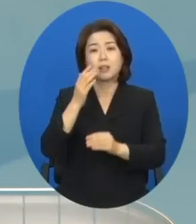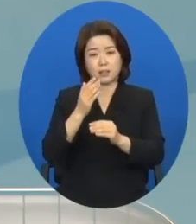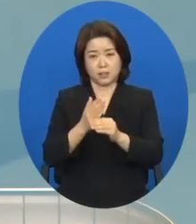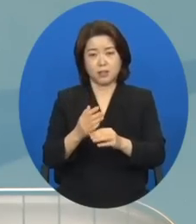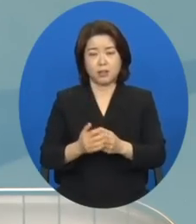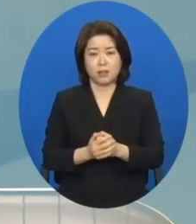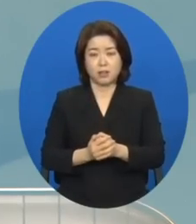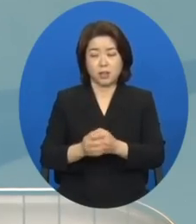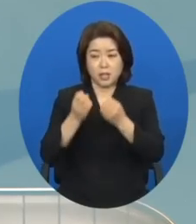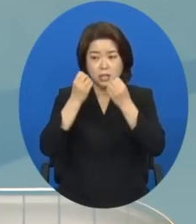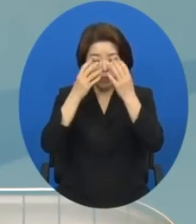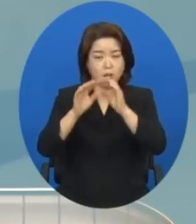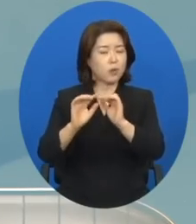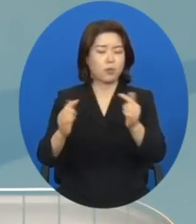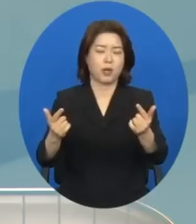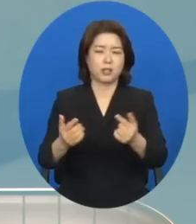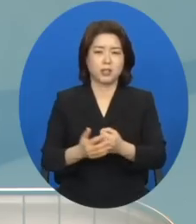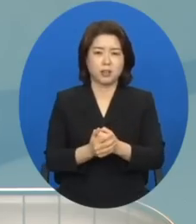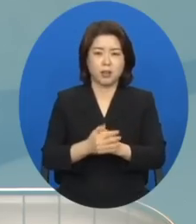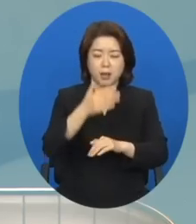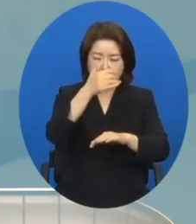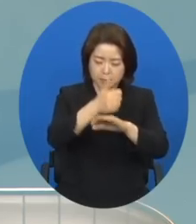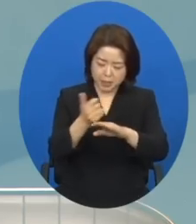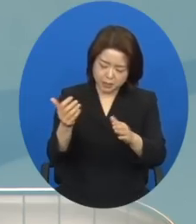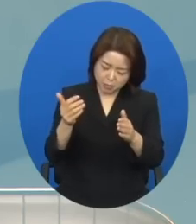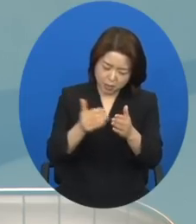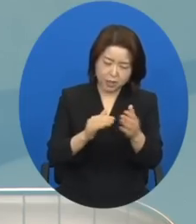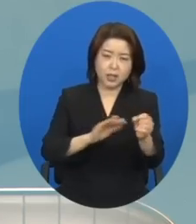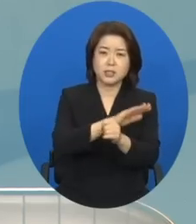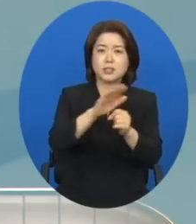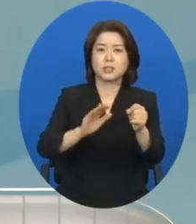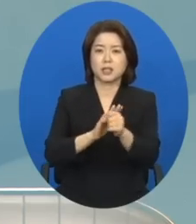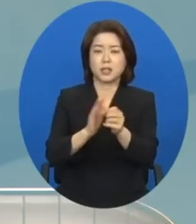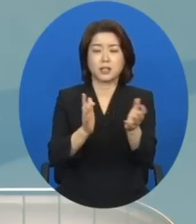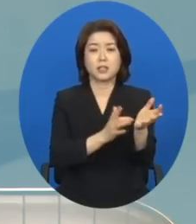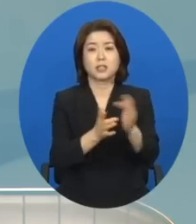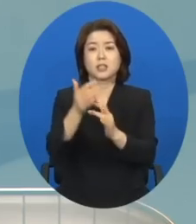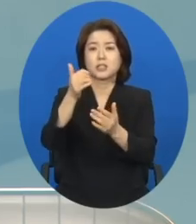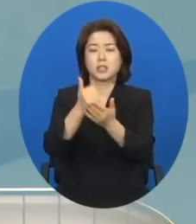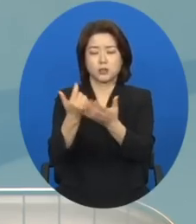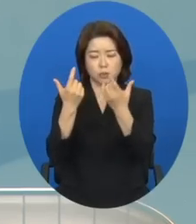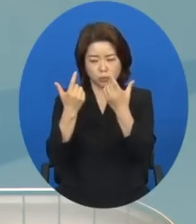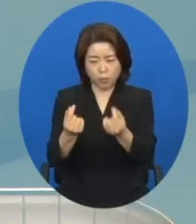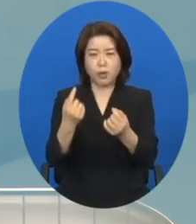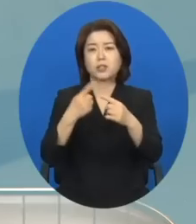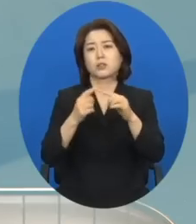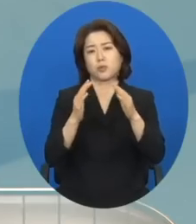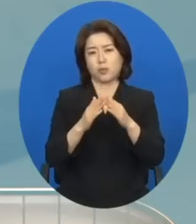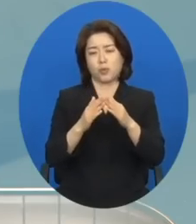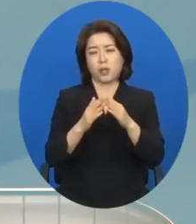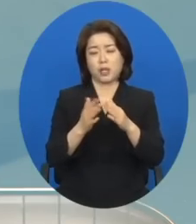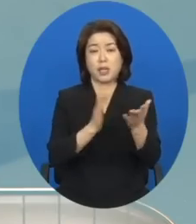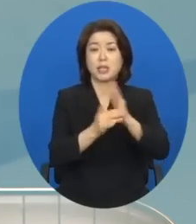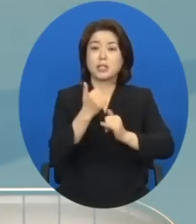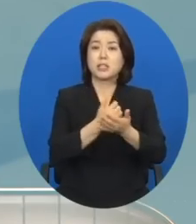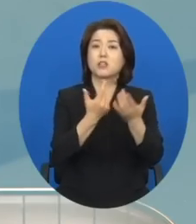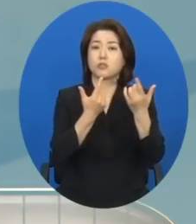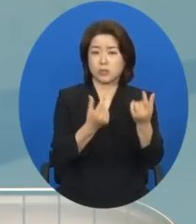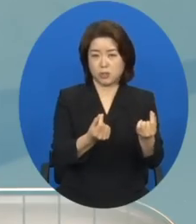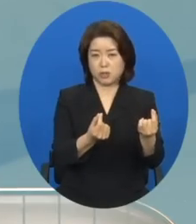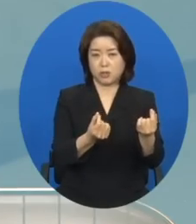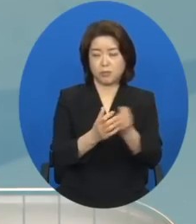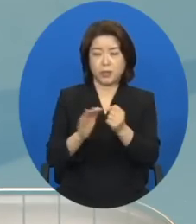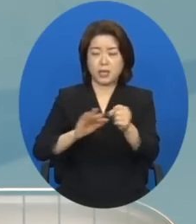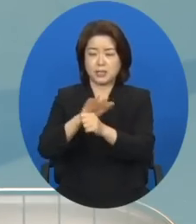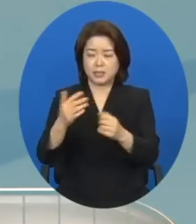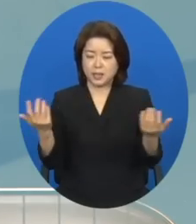새로운 것이 아니에요. 끝까지 사랑하신 예수님과 같은 교회, 예수님처럼 그런